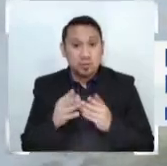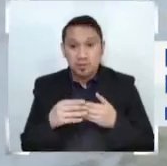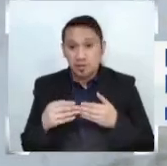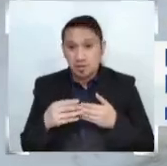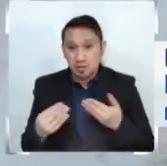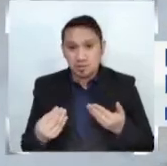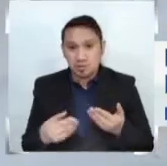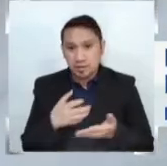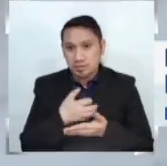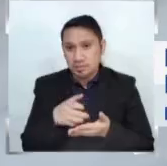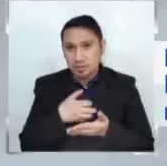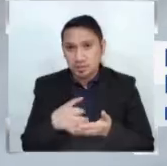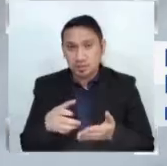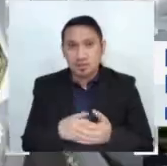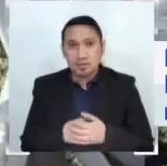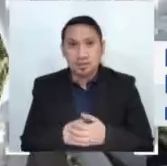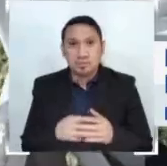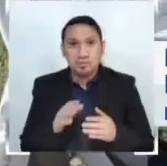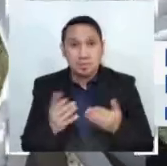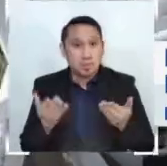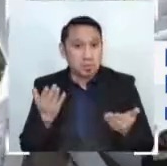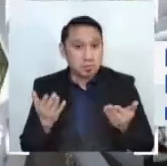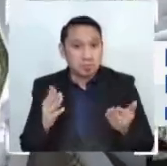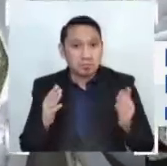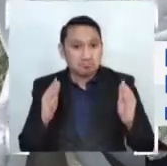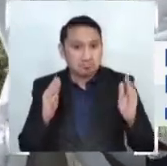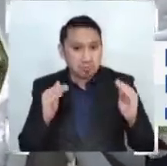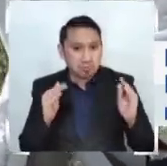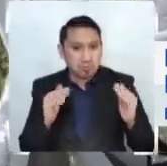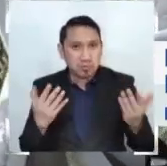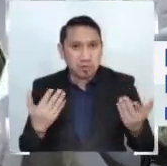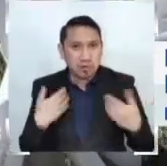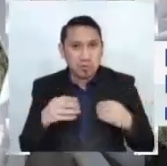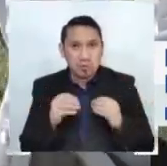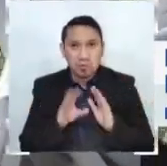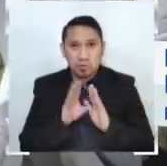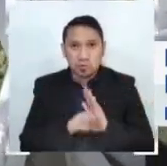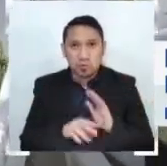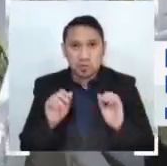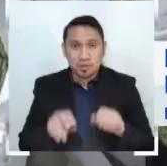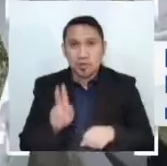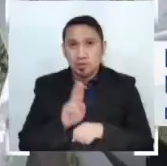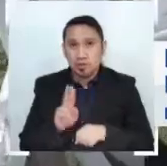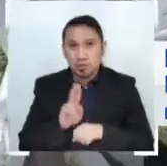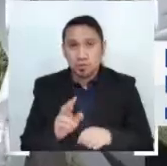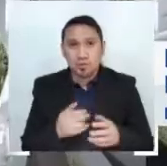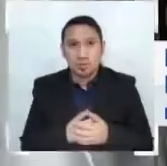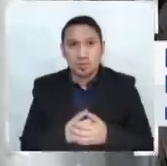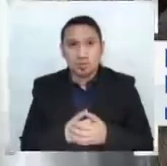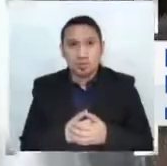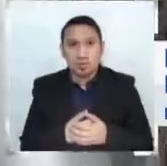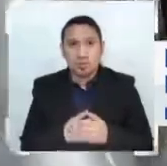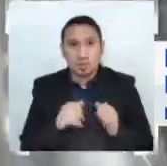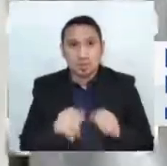nito, pero umaasa ang team na makakabuo sila ng mas murang mga katulad nito para magamit pati sa makabuluhang paraan.